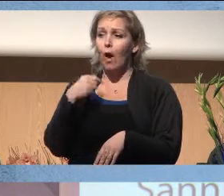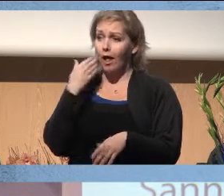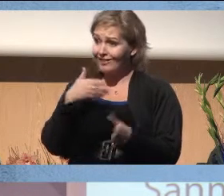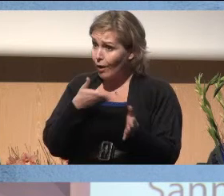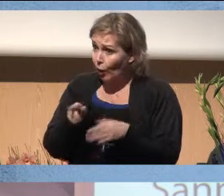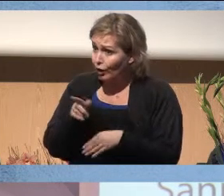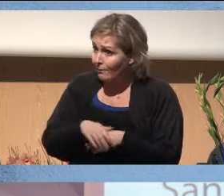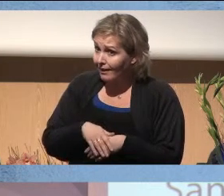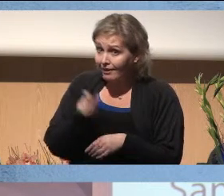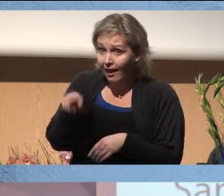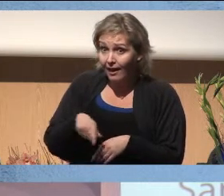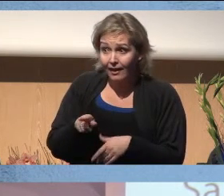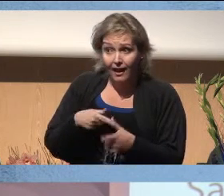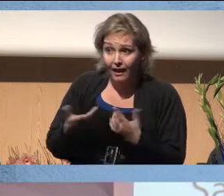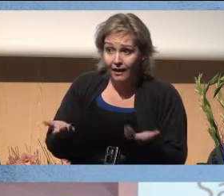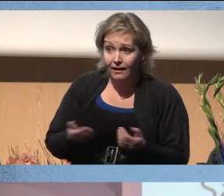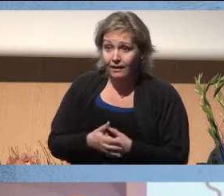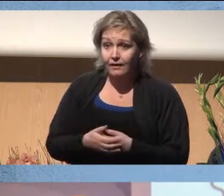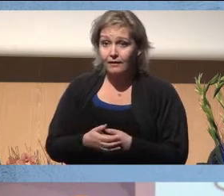orden her, eller?